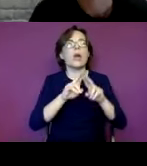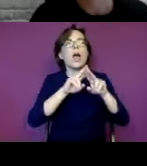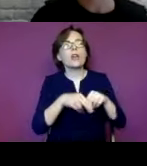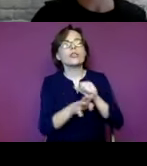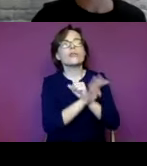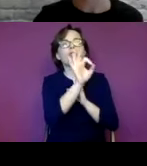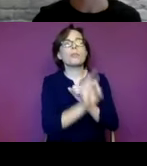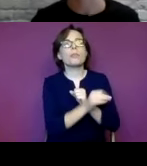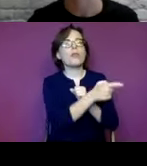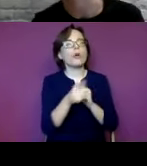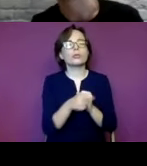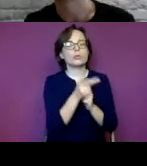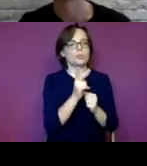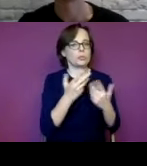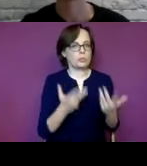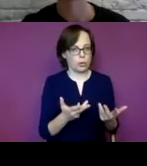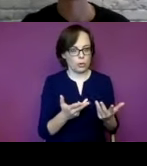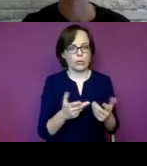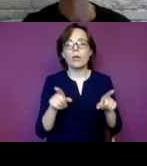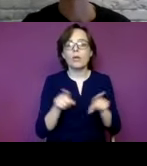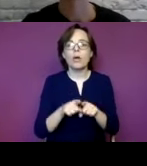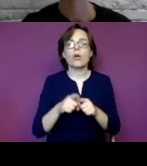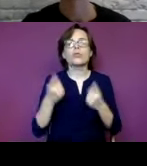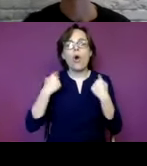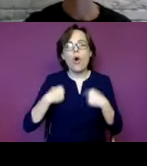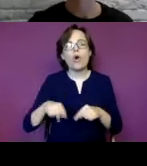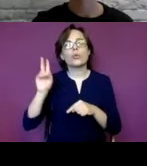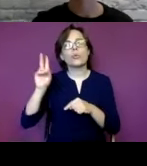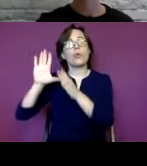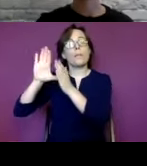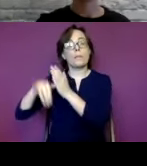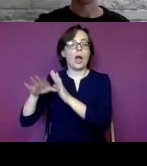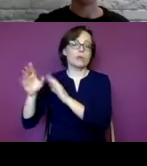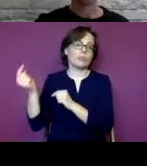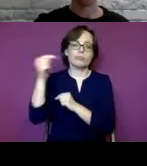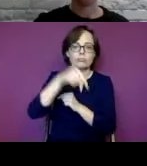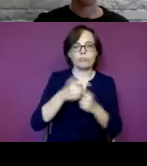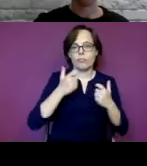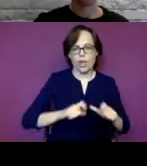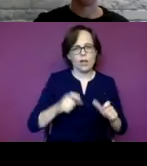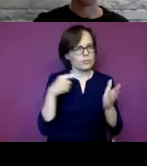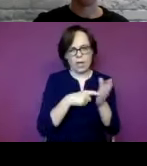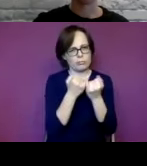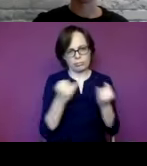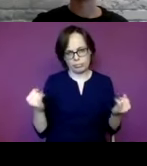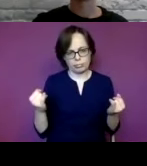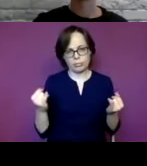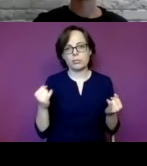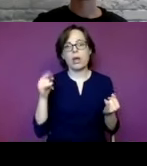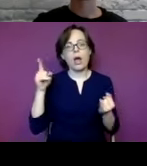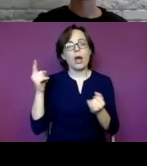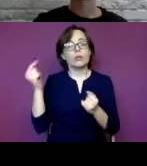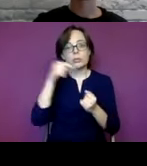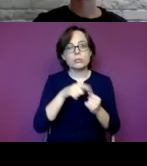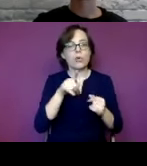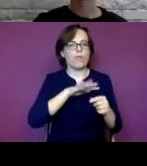także nad tym, jak osoby, które przyjeżdżają na wieś z miasta w różnych celach, zmieniają tożsamość tej wsi i